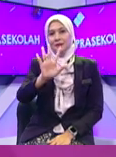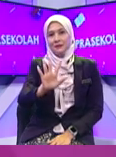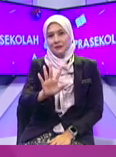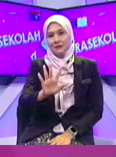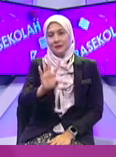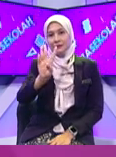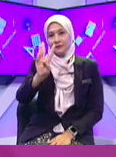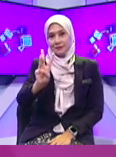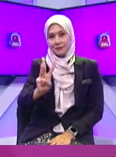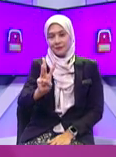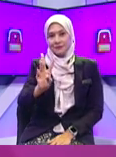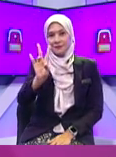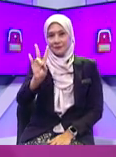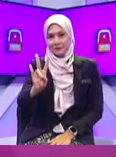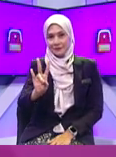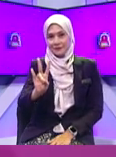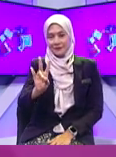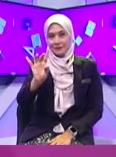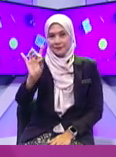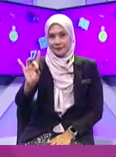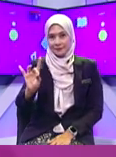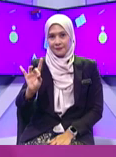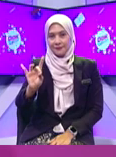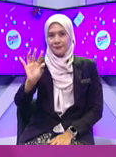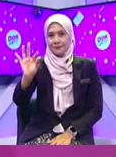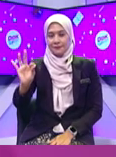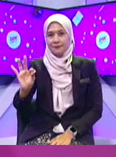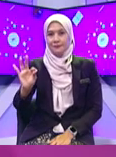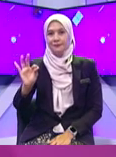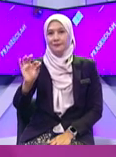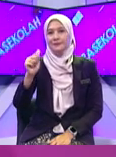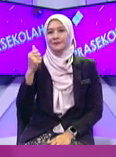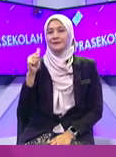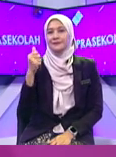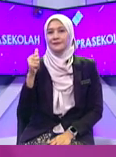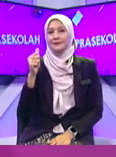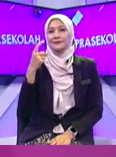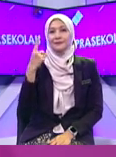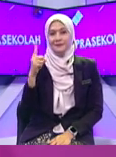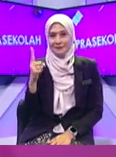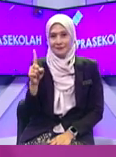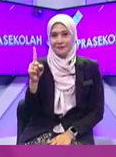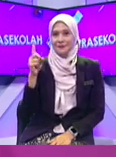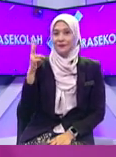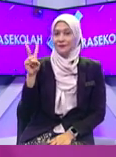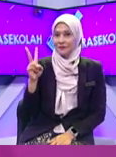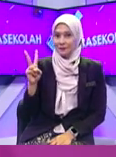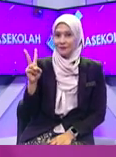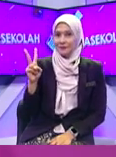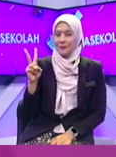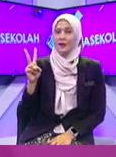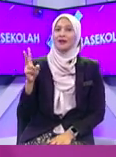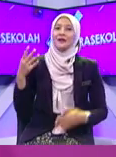enam tujuh delapan sembilan 10 11 12